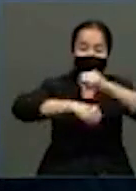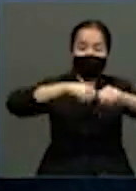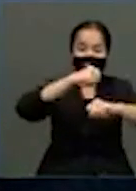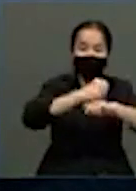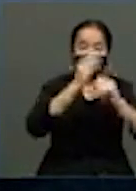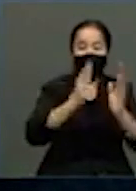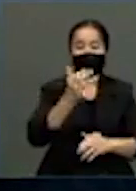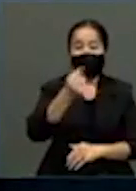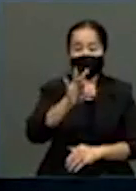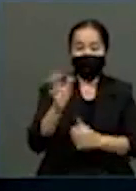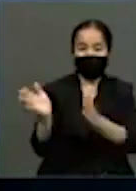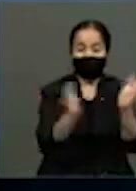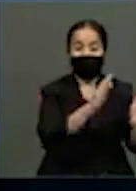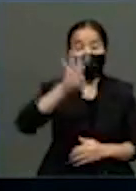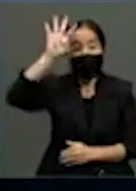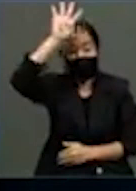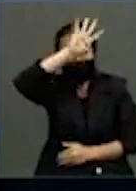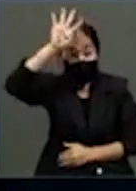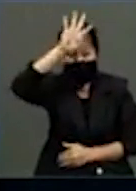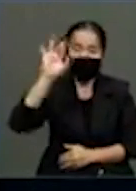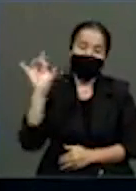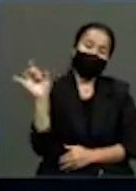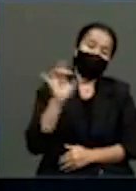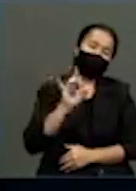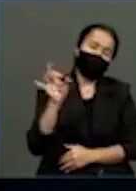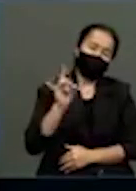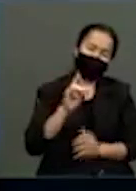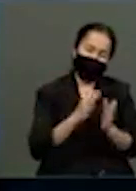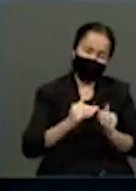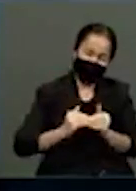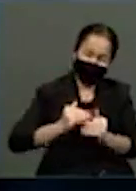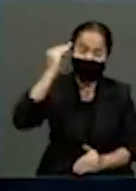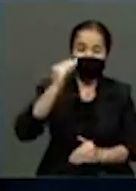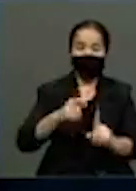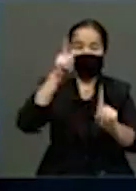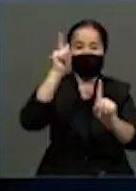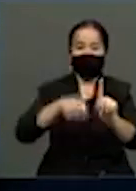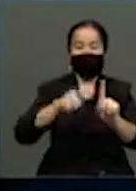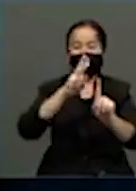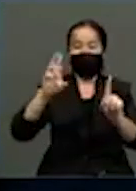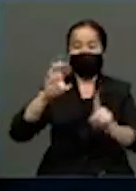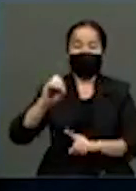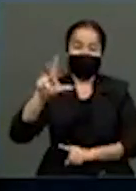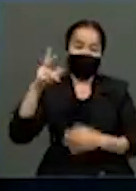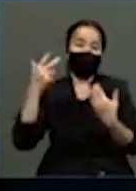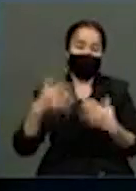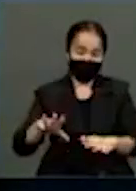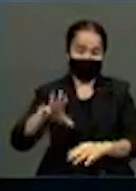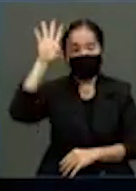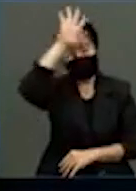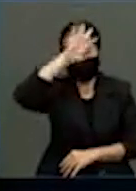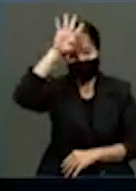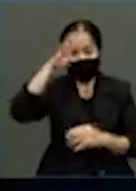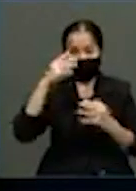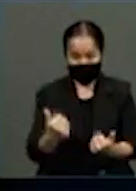นี้ก็ติดเชื้อมาแต่แรกๆแล้วตอนนี้ก็ยังคงอยู่ตัวเลขไปที่ 1,603 นะครับแตะ 1,006 วันแรกนะ